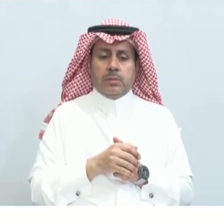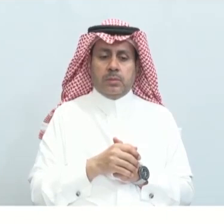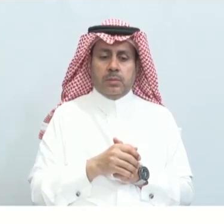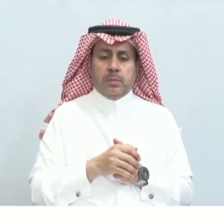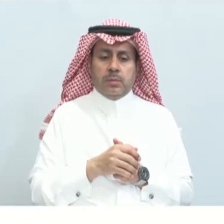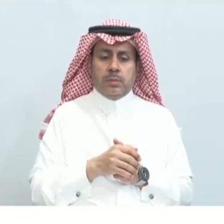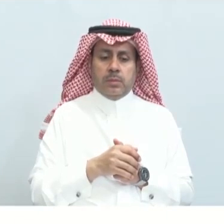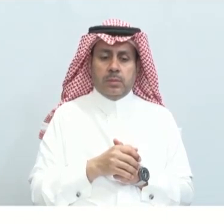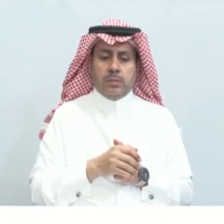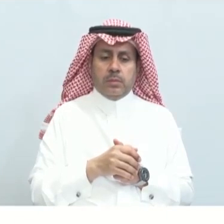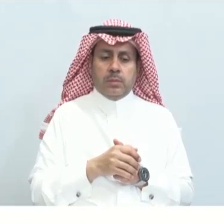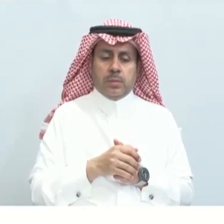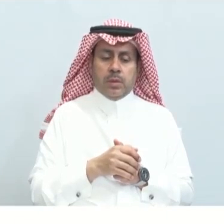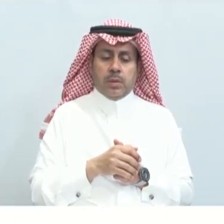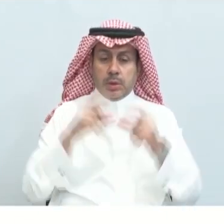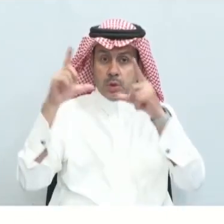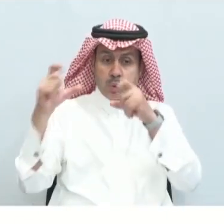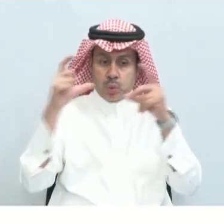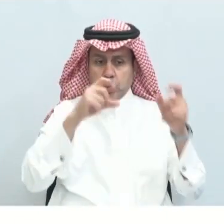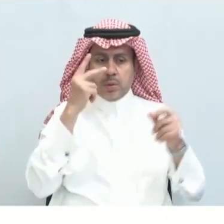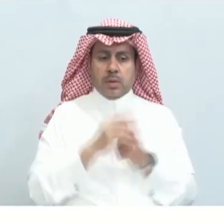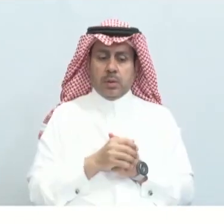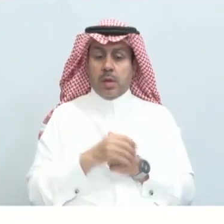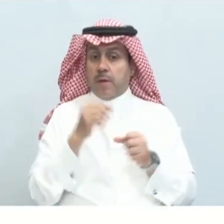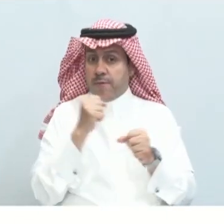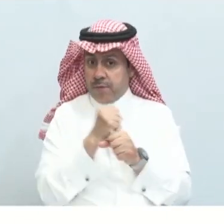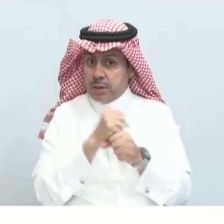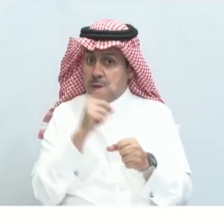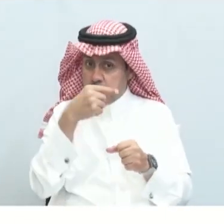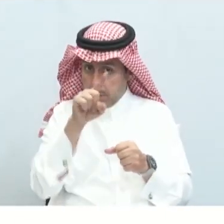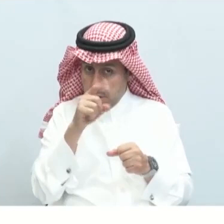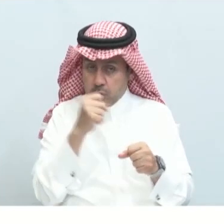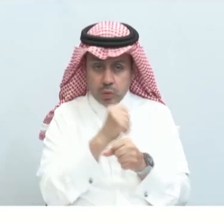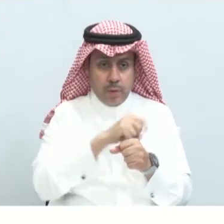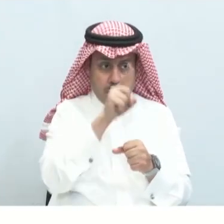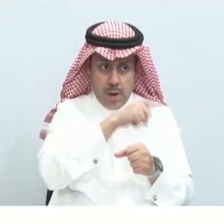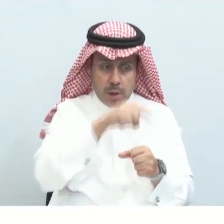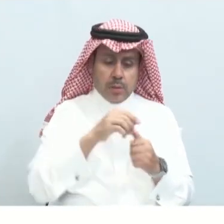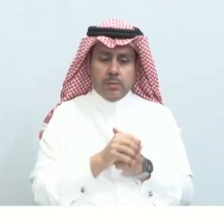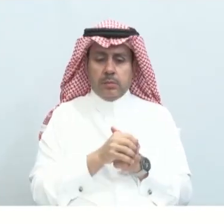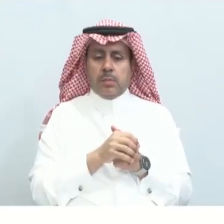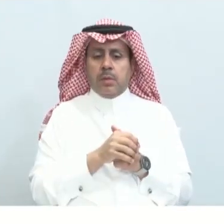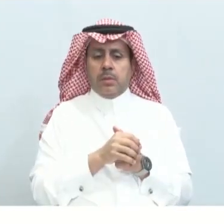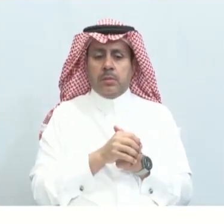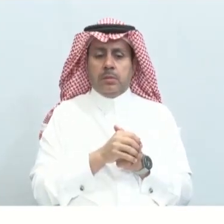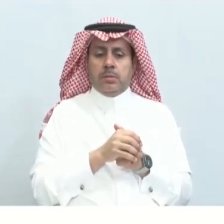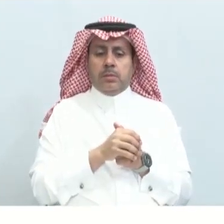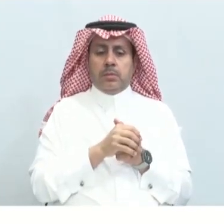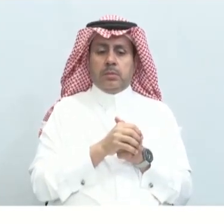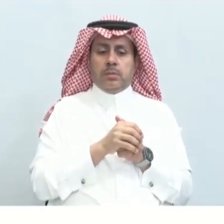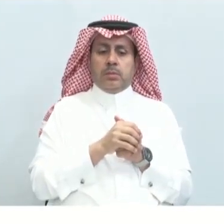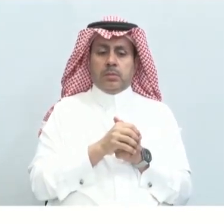وعلامه خطا للتصرف الخطا لاحظوا هنا هذا يقرا الباب وهذا يقرا